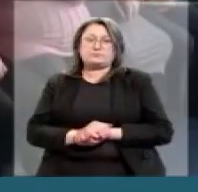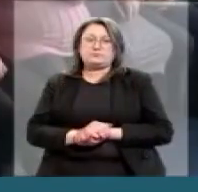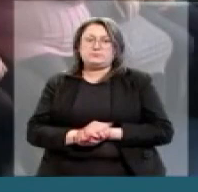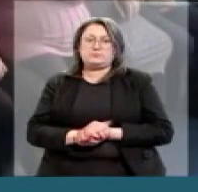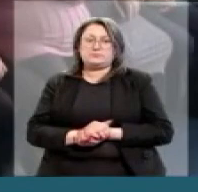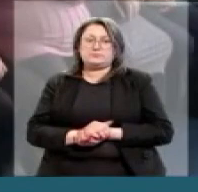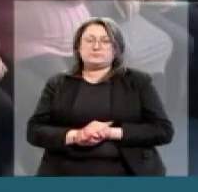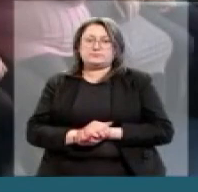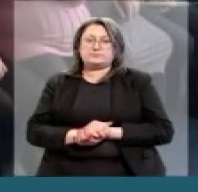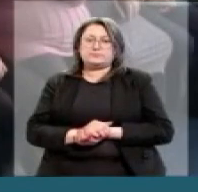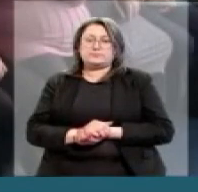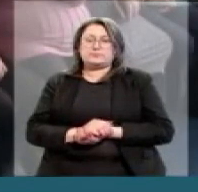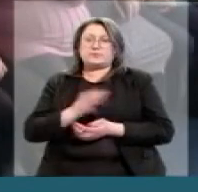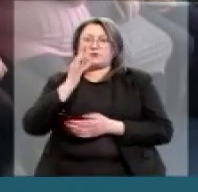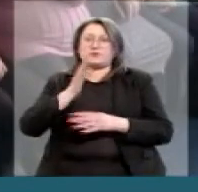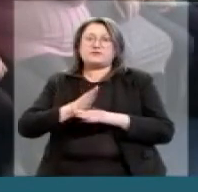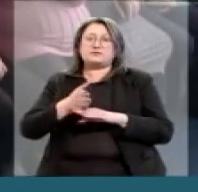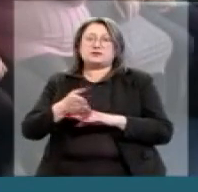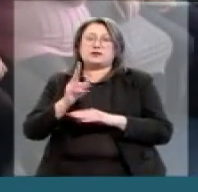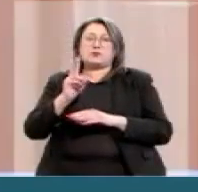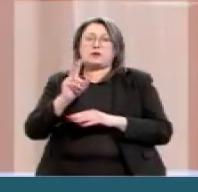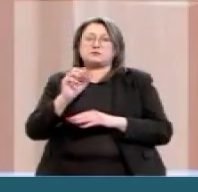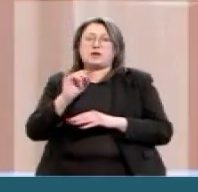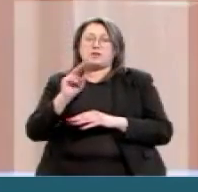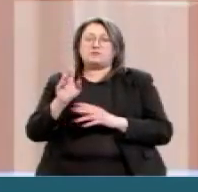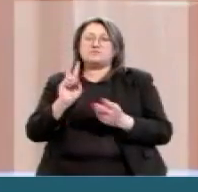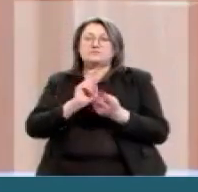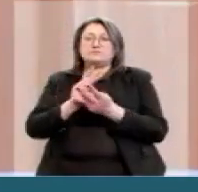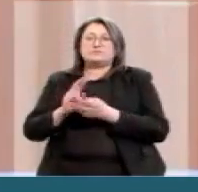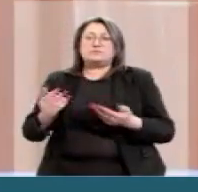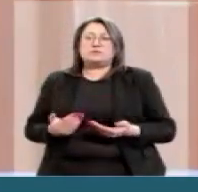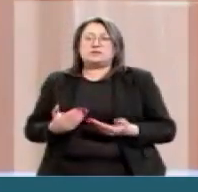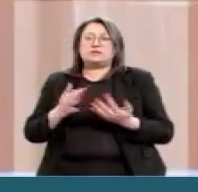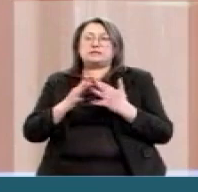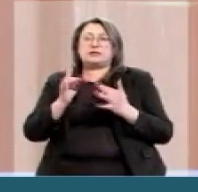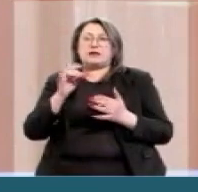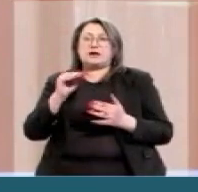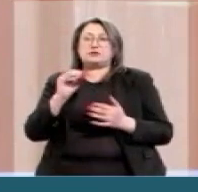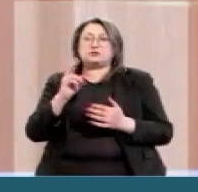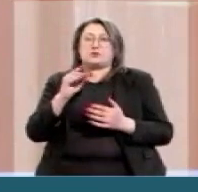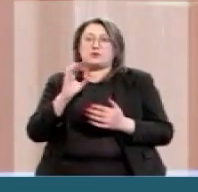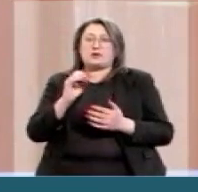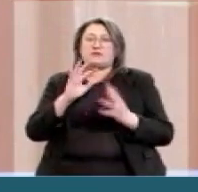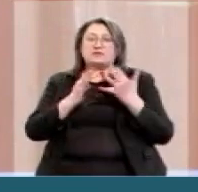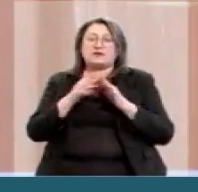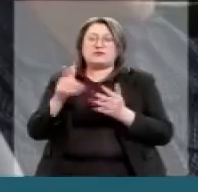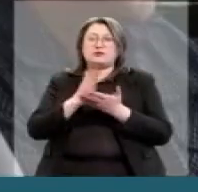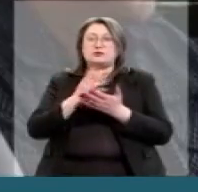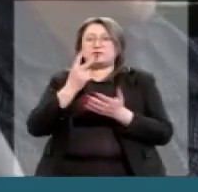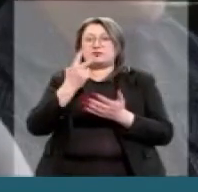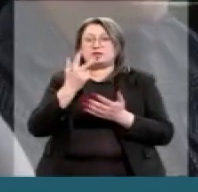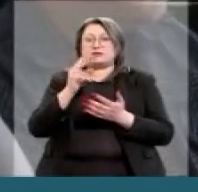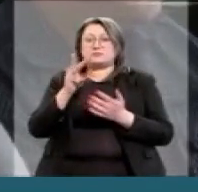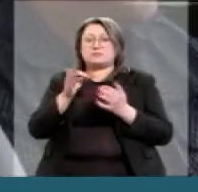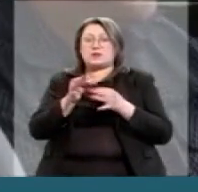барысында Құмар Ақсақалов Ряжское ауылының тұрғындарымен де кездесті. Елді мекен аудан орталығынан 2-3 шақырым жерде орналасқан.